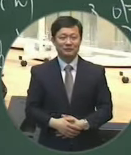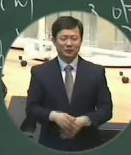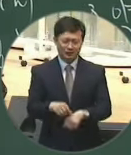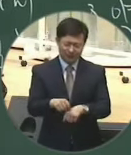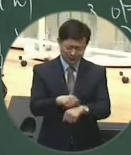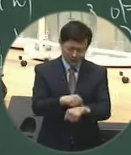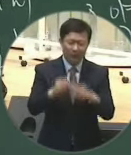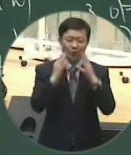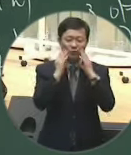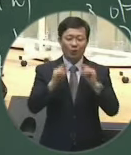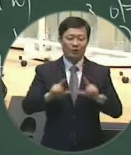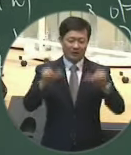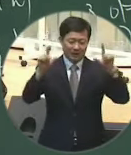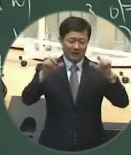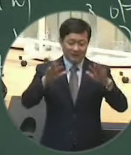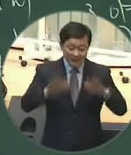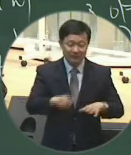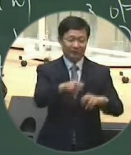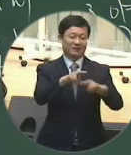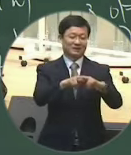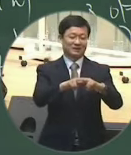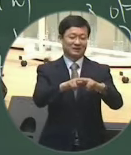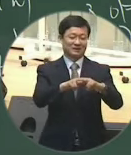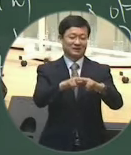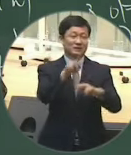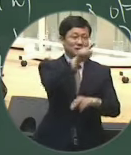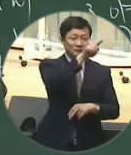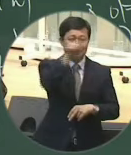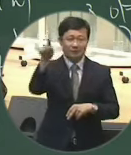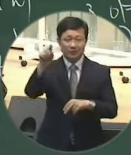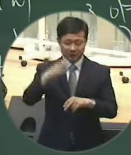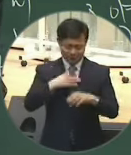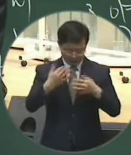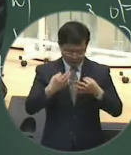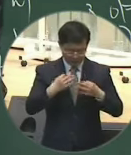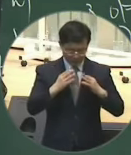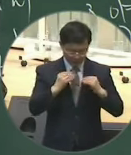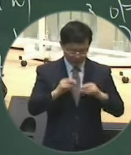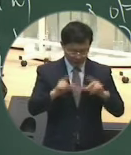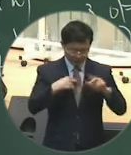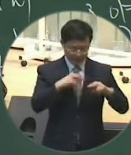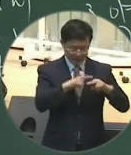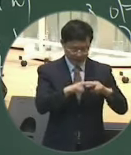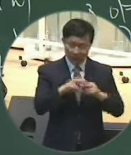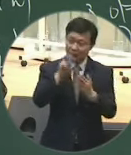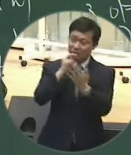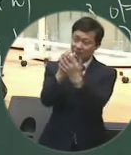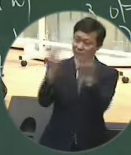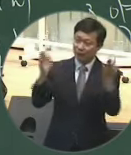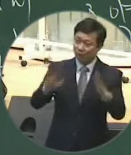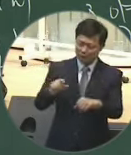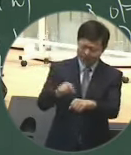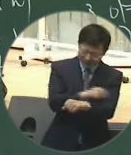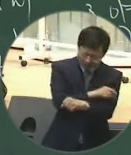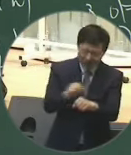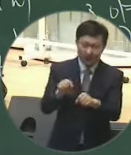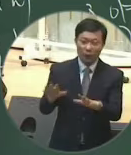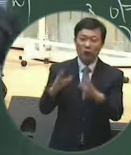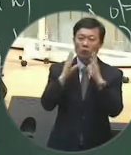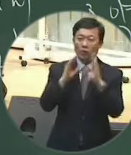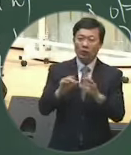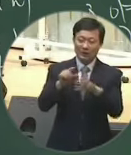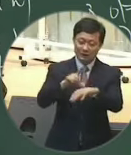중에 여기 앉은 겁니다. Now, after all these things have been said, here we are sitting now. 찬양하는 여러분들은 하고 많은 일 중에